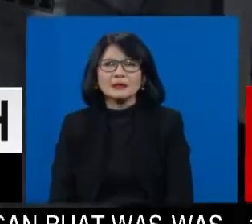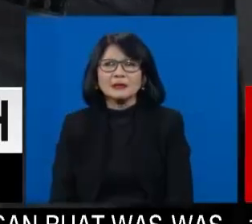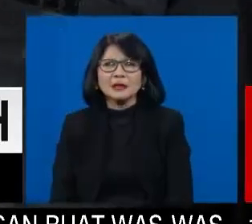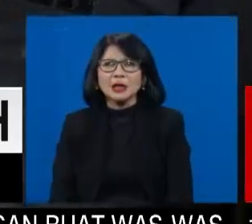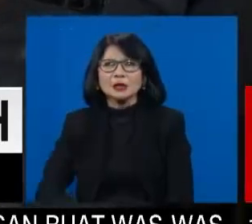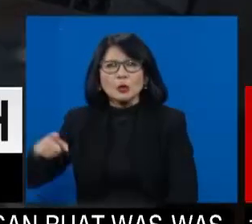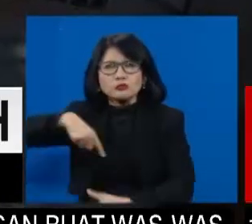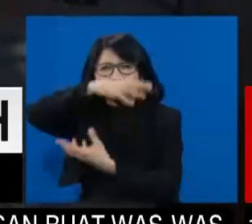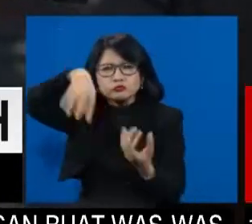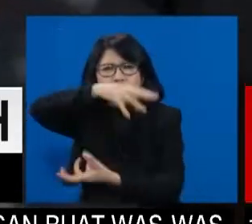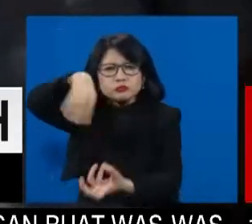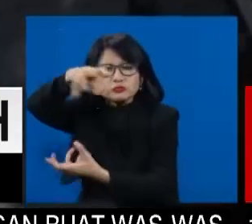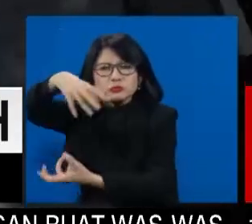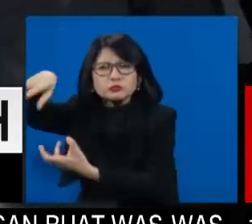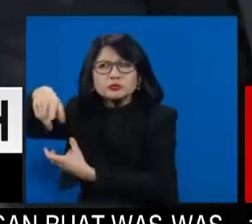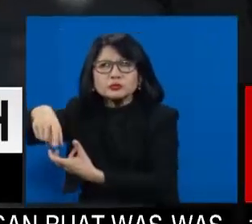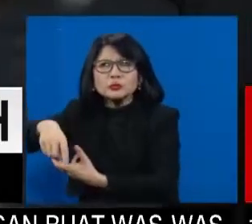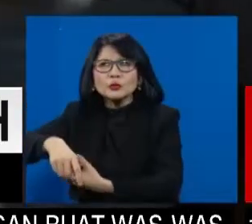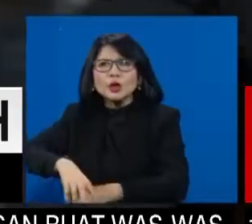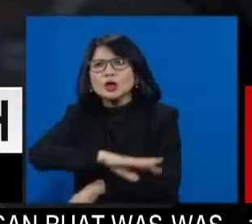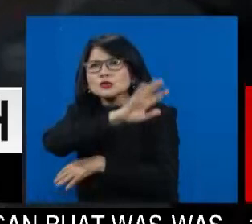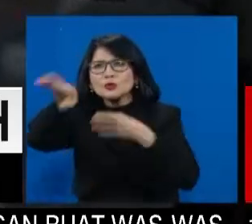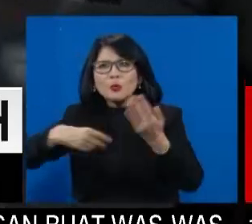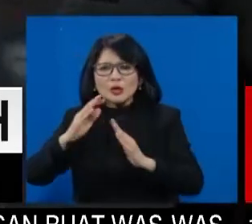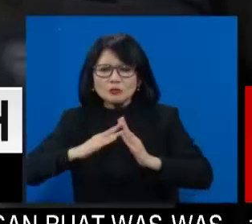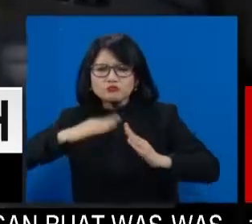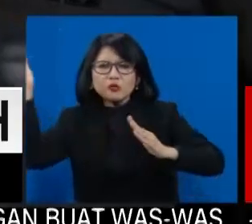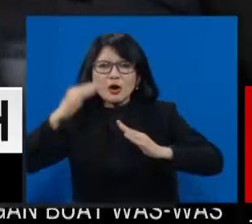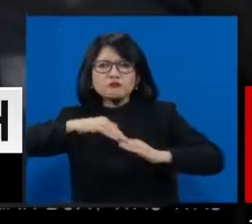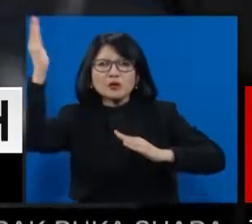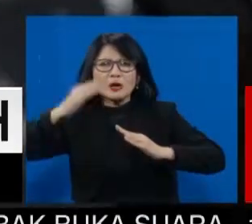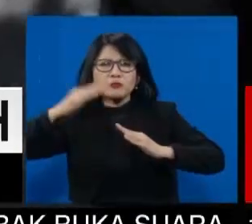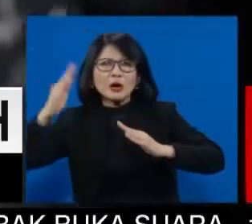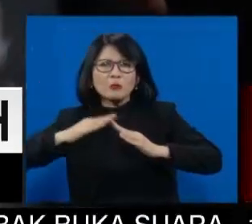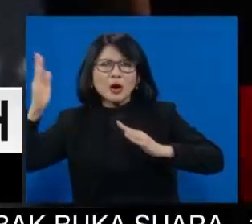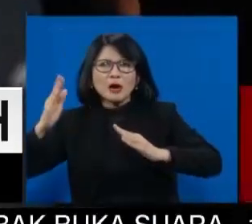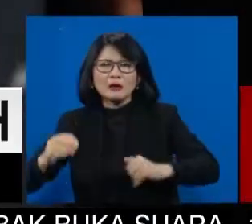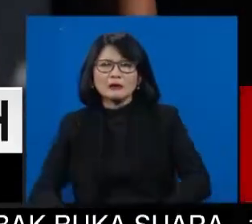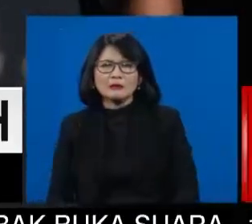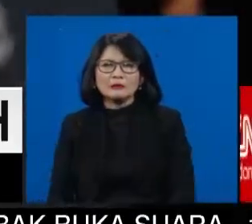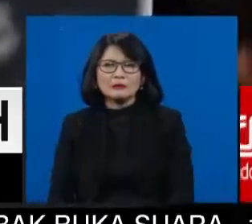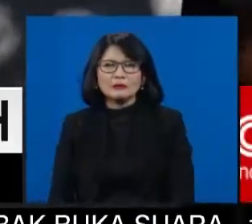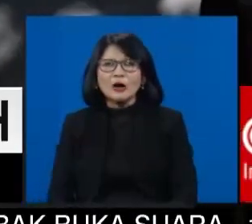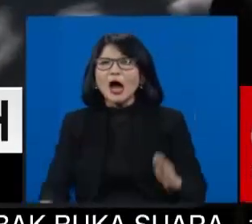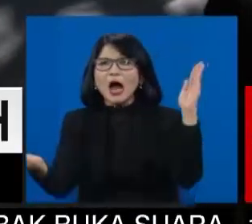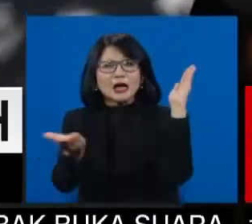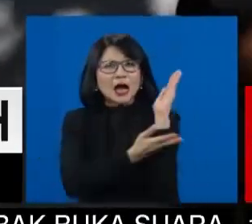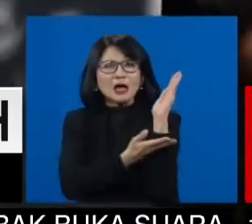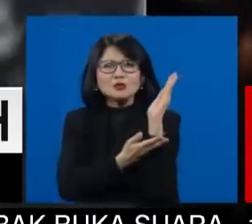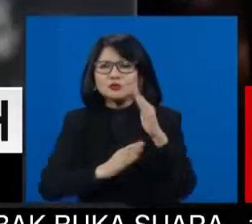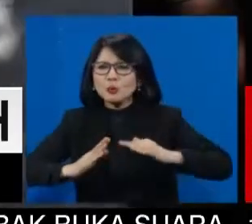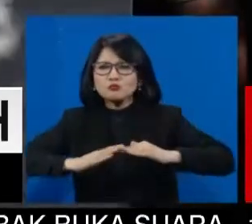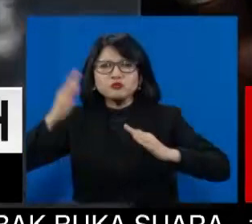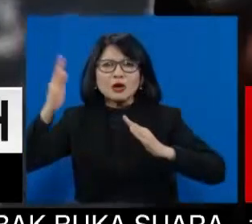anginnya mutar sampai semua terbang semua, genteng kayu itu baja ringan semua